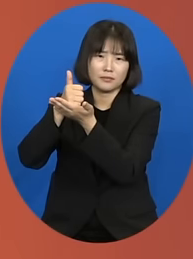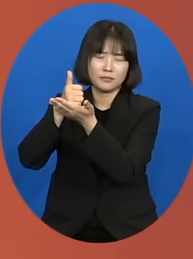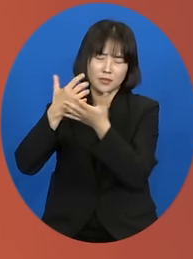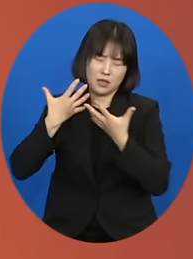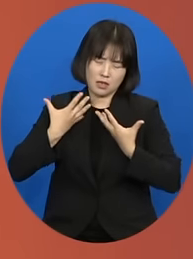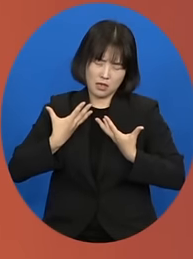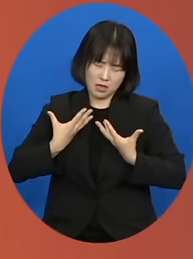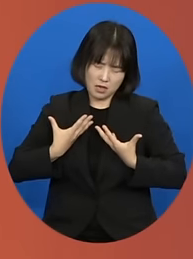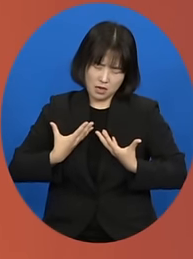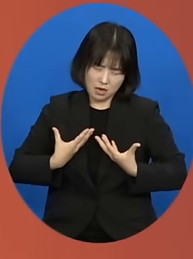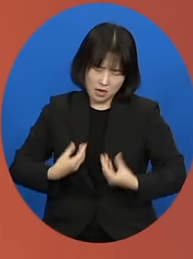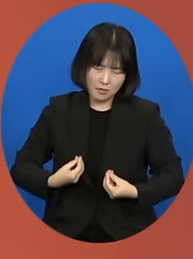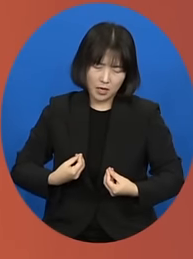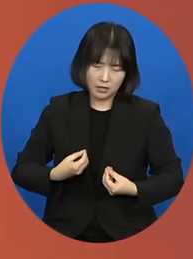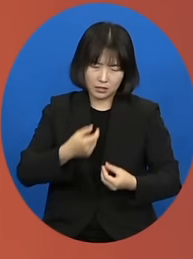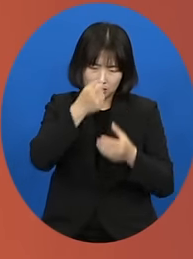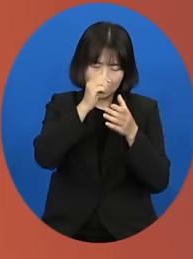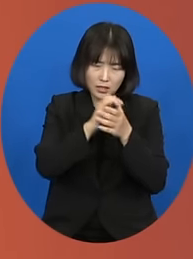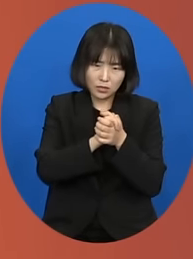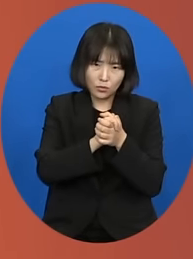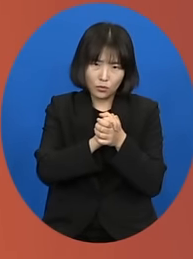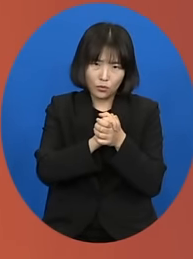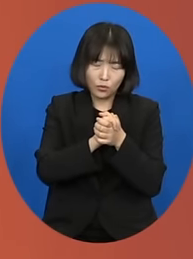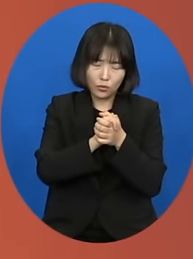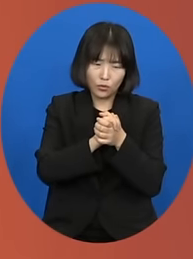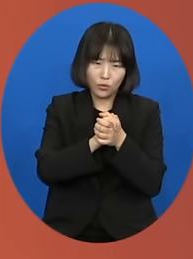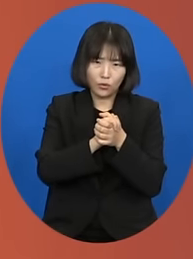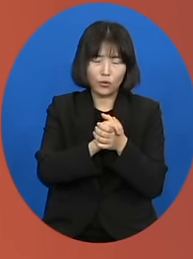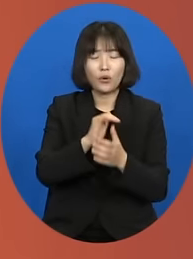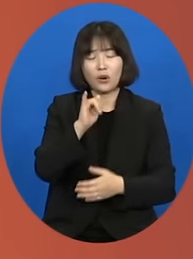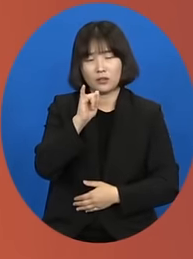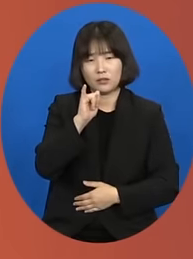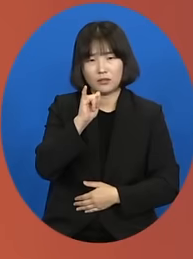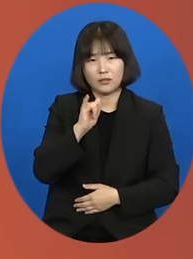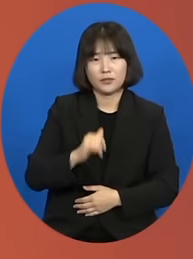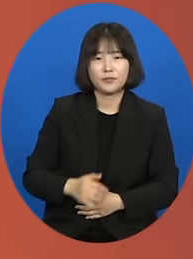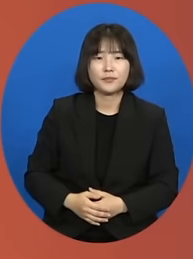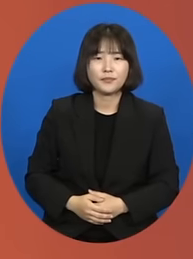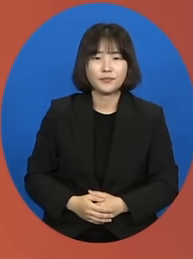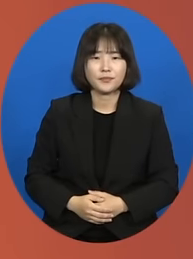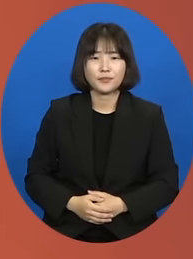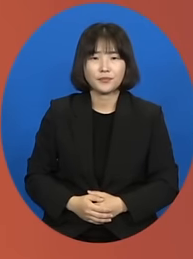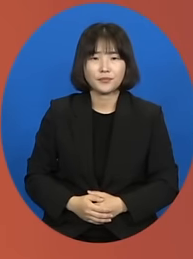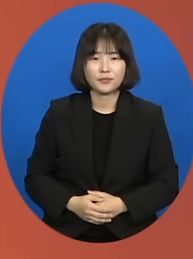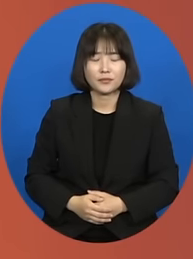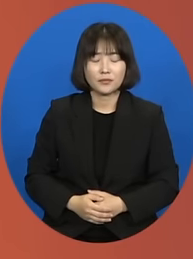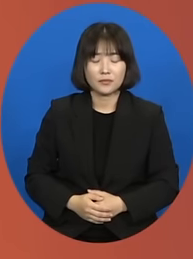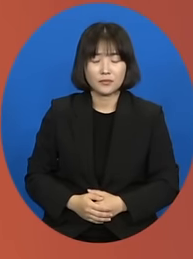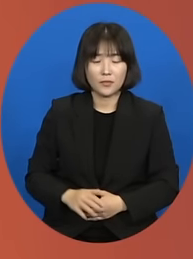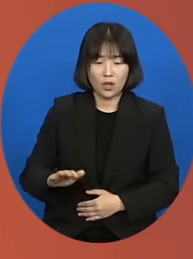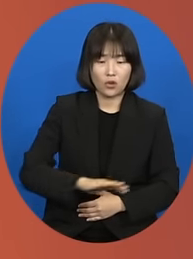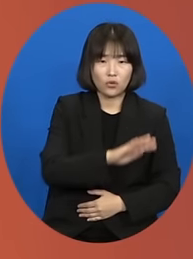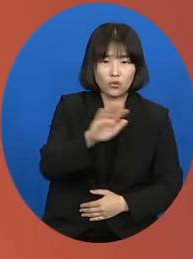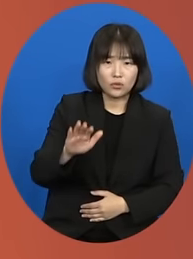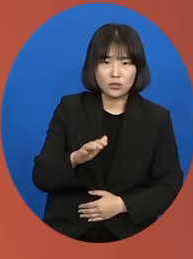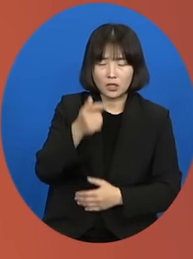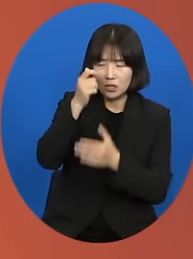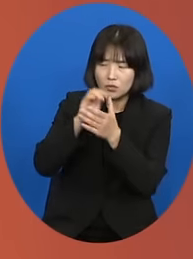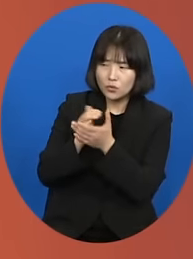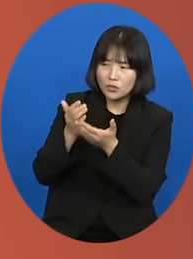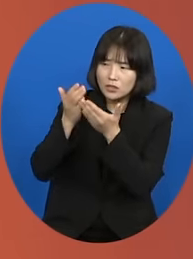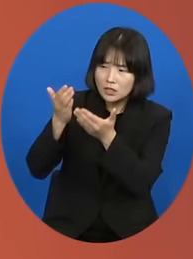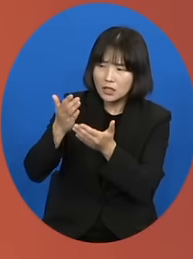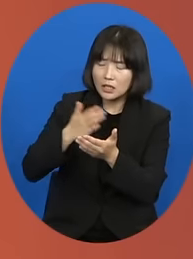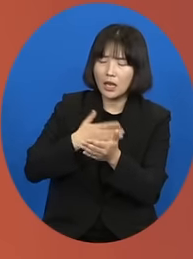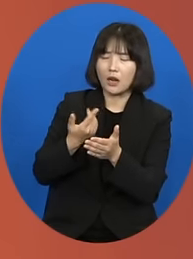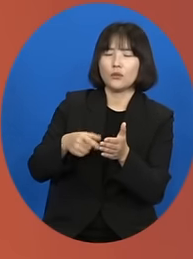낙심하는 마음들이 드는 기도의 제목들이 우리들 가운데 있을 줄 믿습니다. 우리가 구하는 것이 나를 위한